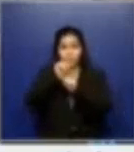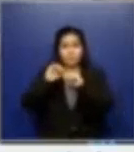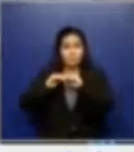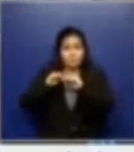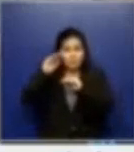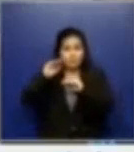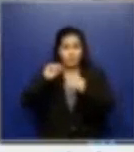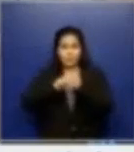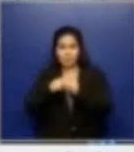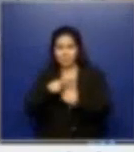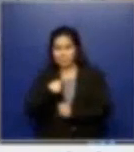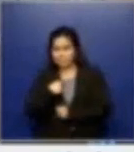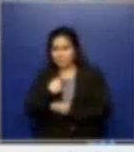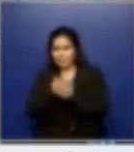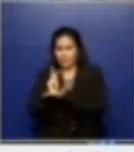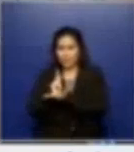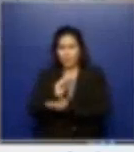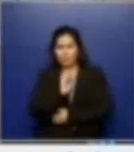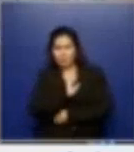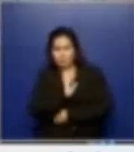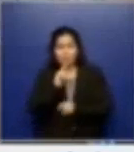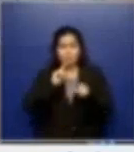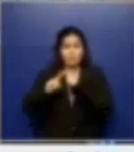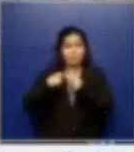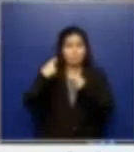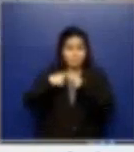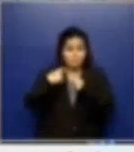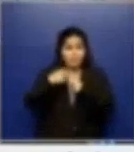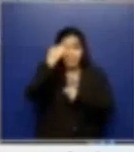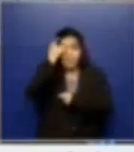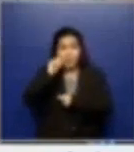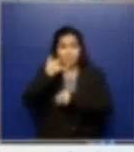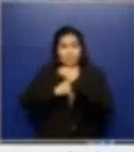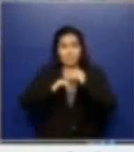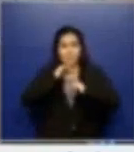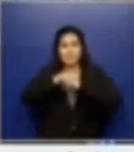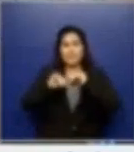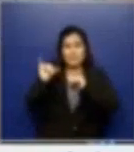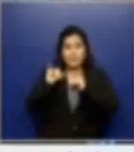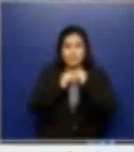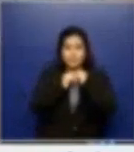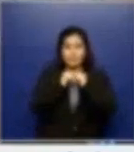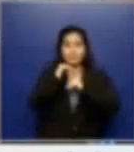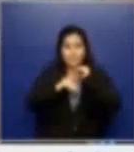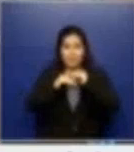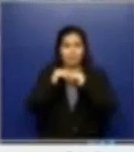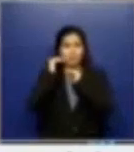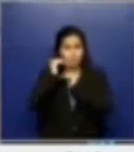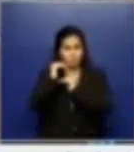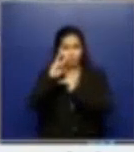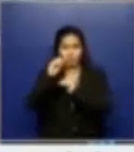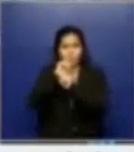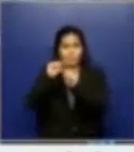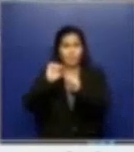าเริ่มไม่ครบไปกู้ใครเขาเริ่มลำบากแล้วเริ่มลำบากใจเพราะประเทศด้อยพัฒนาหรือกำลังพัฒนานี่60เท่านั้นแ